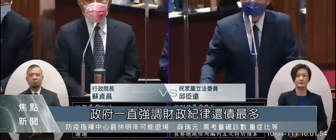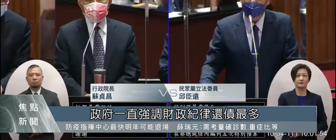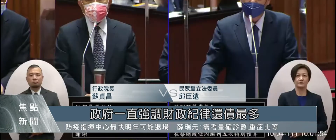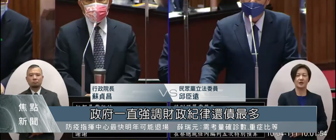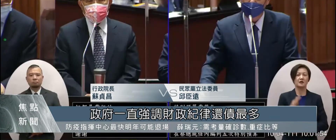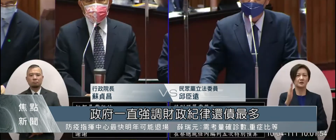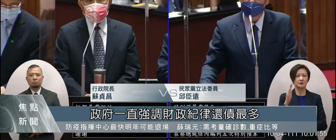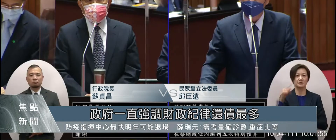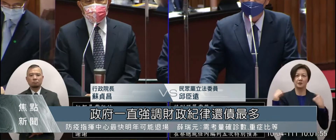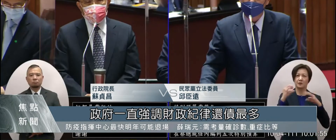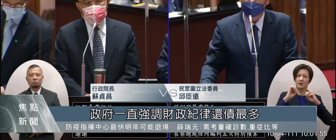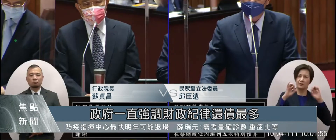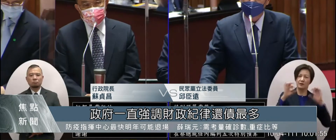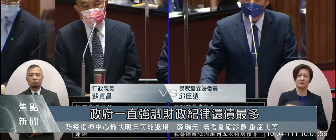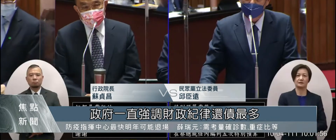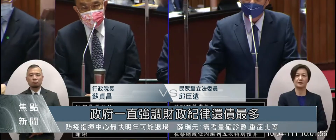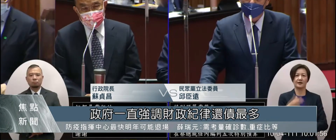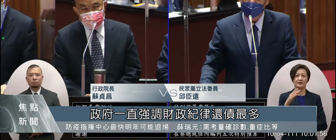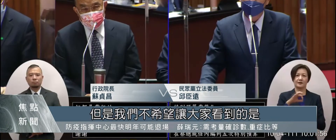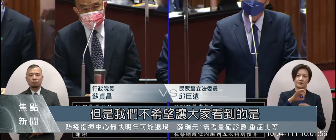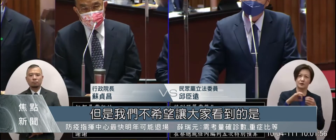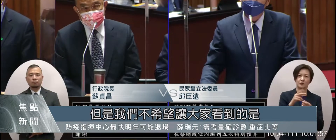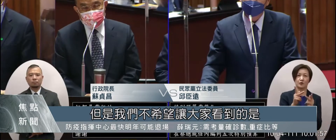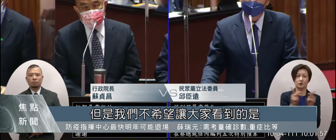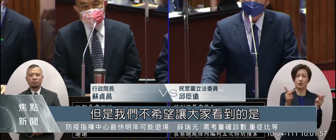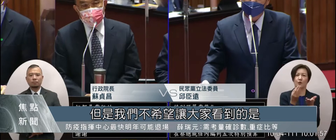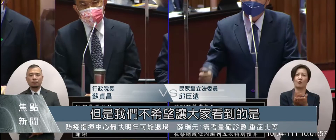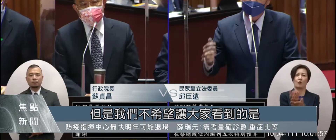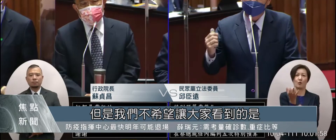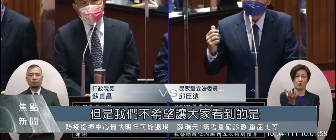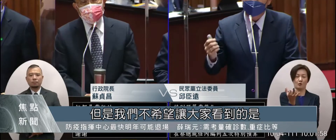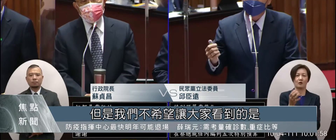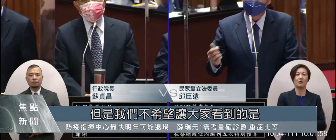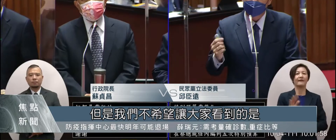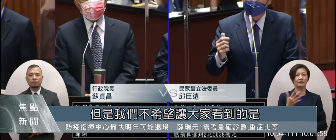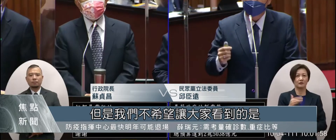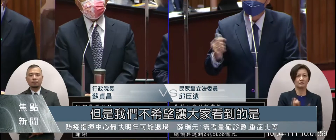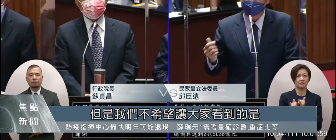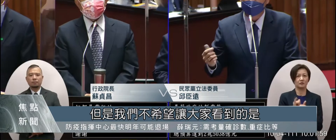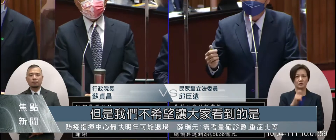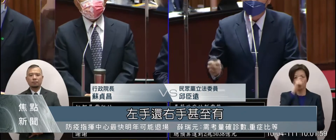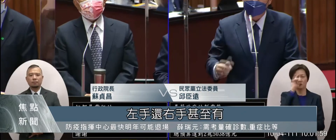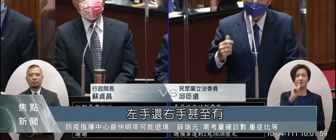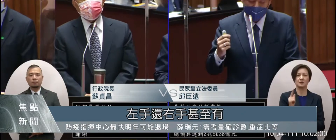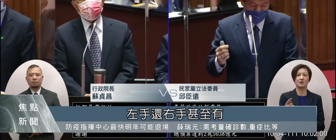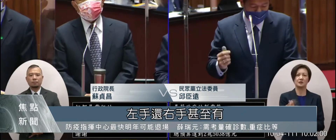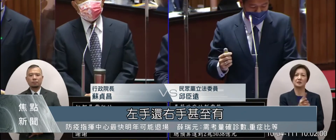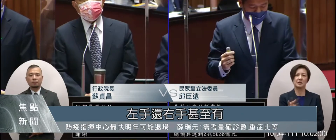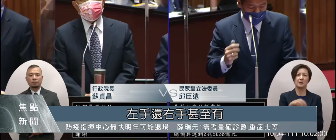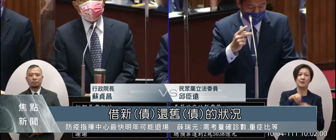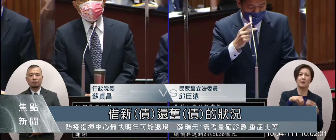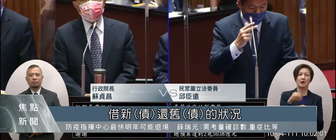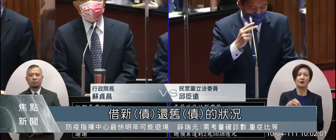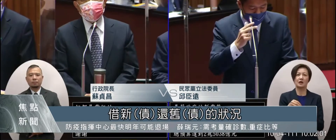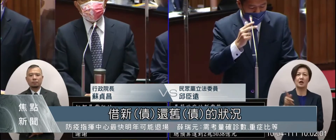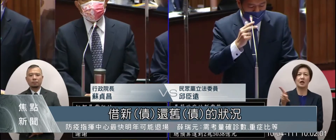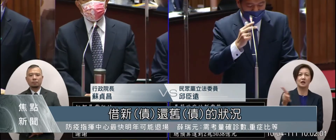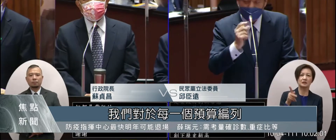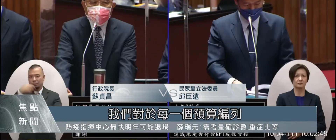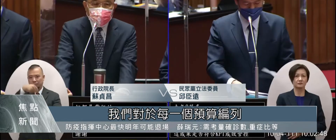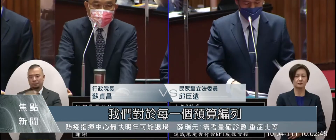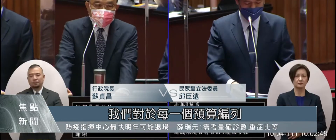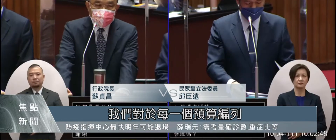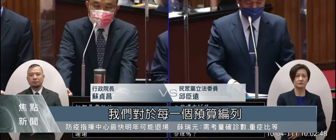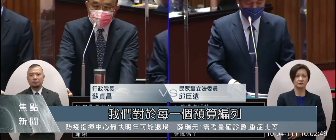2兆5038亿元，政府一直强调这个财政纪律，还债最多，但是我们不希望让大家看到是左手还右手，甚至有借新还旧的一个状